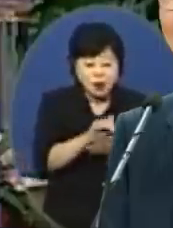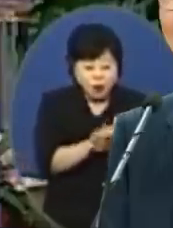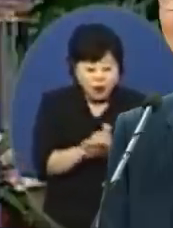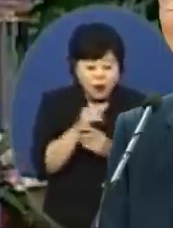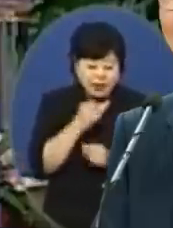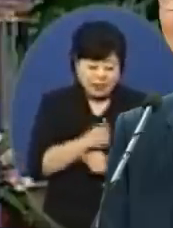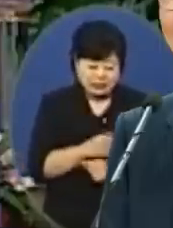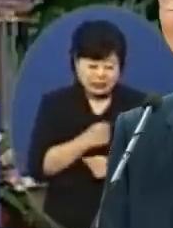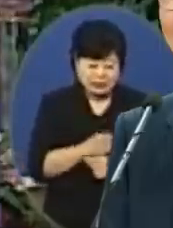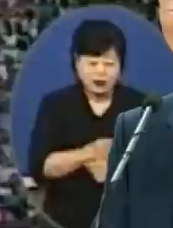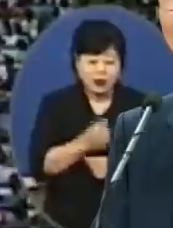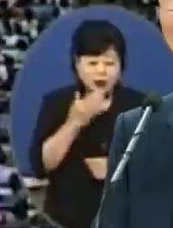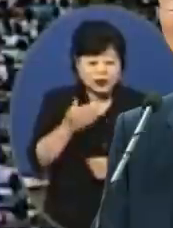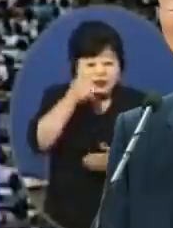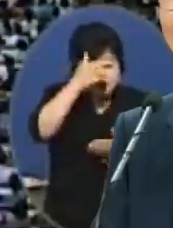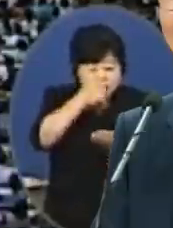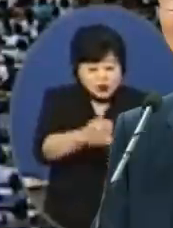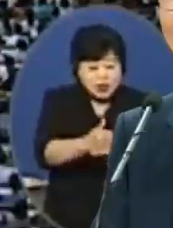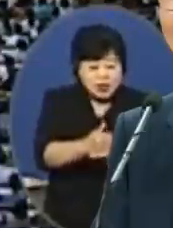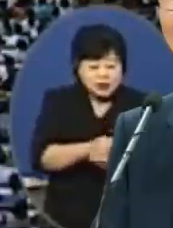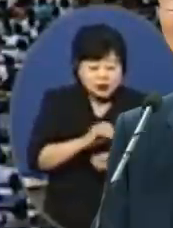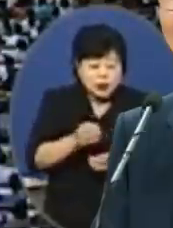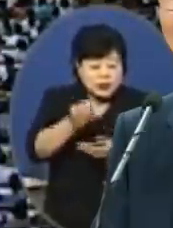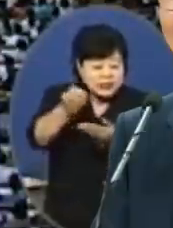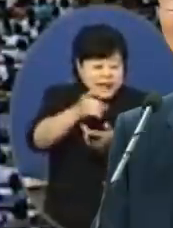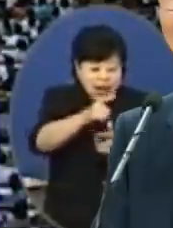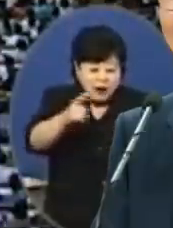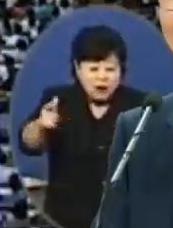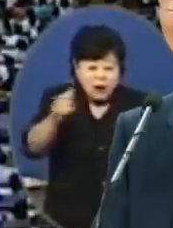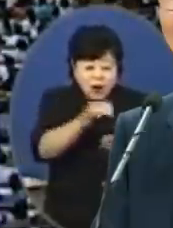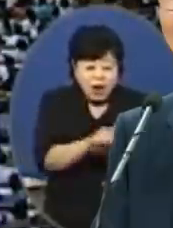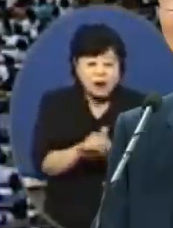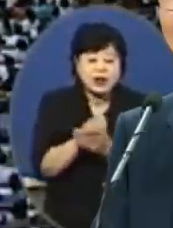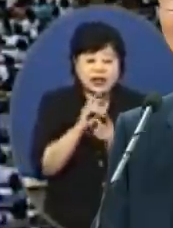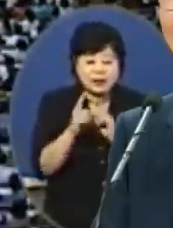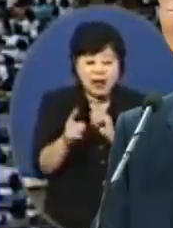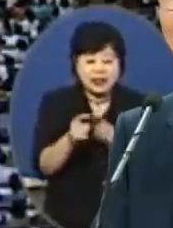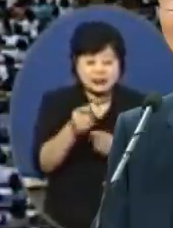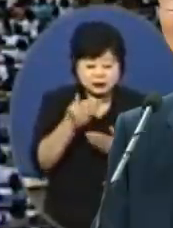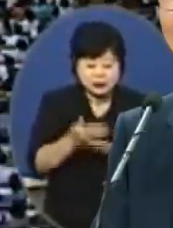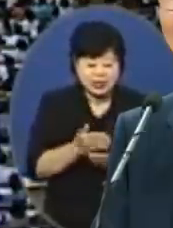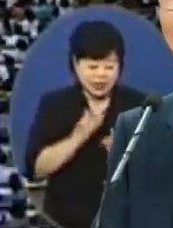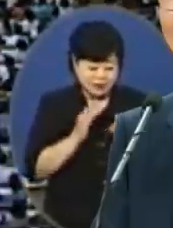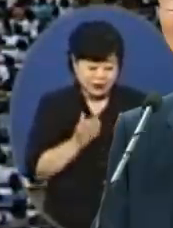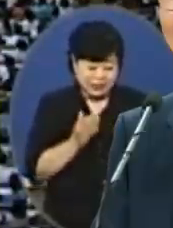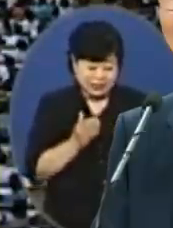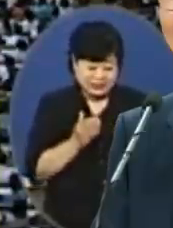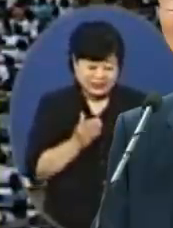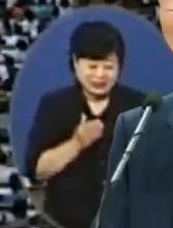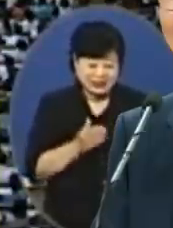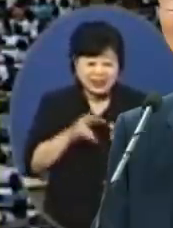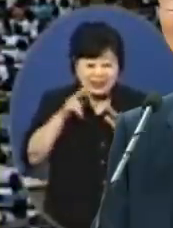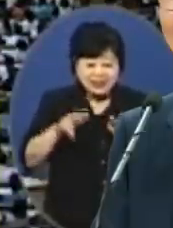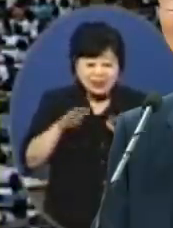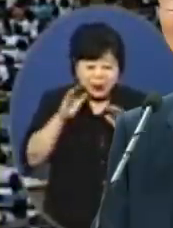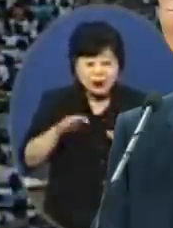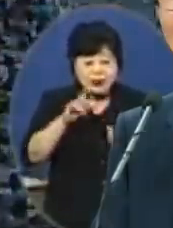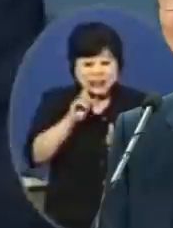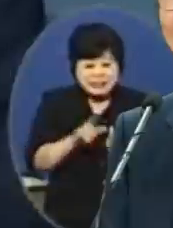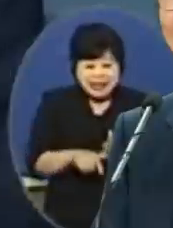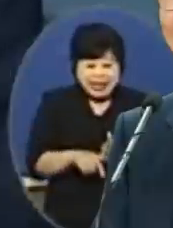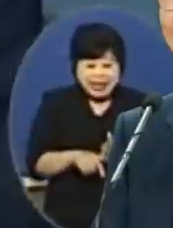화목하게 하시며 그들의 죄를 그들에게 돌리지 아니하시고 화목해 하는 말씀을 우리에게 부탁하신다니라. 이제 오늘 이